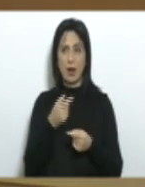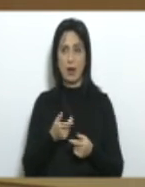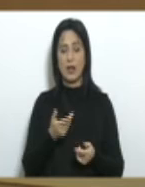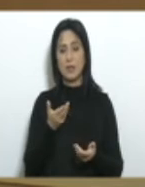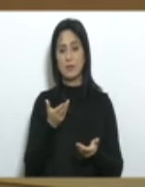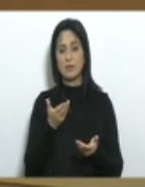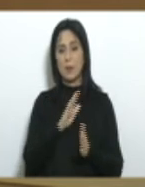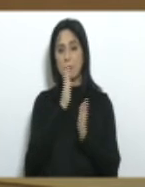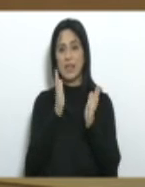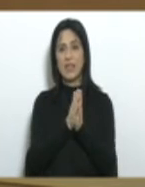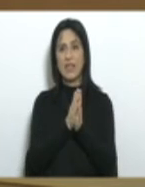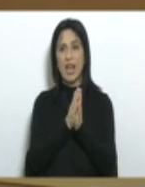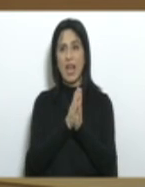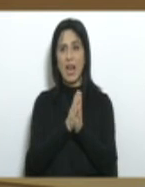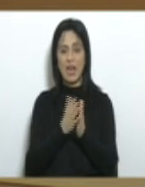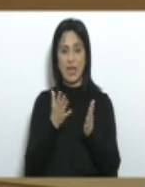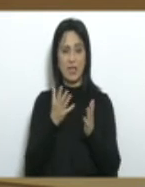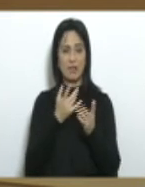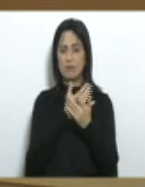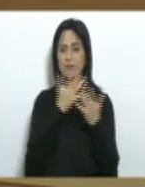რომ მთელი ზღვა არის ღირსების